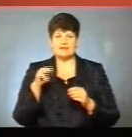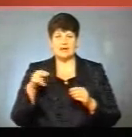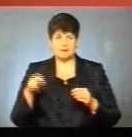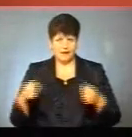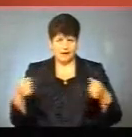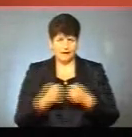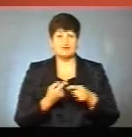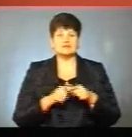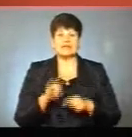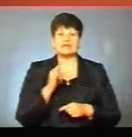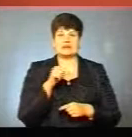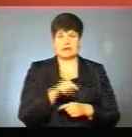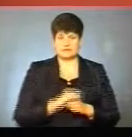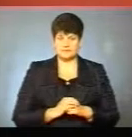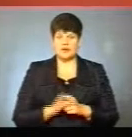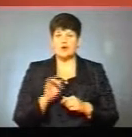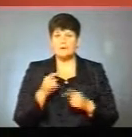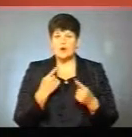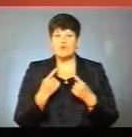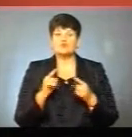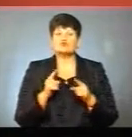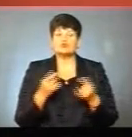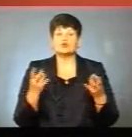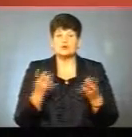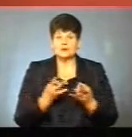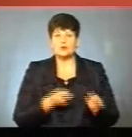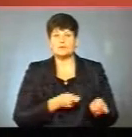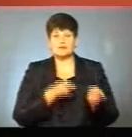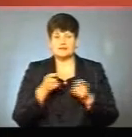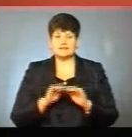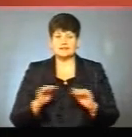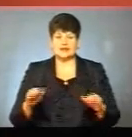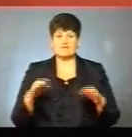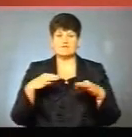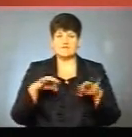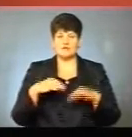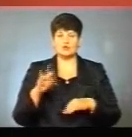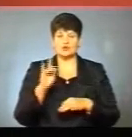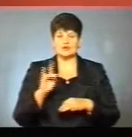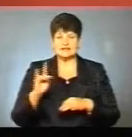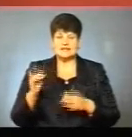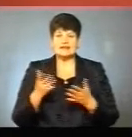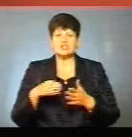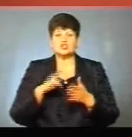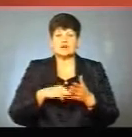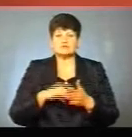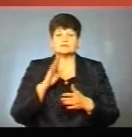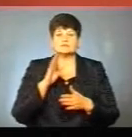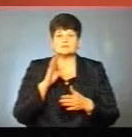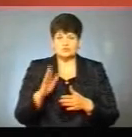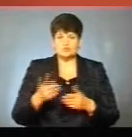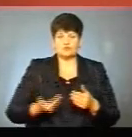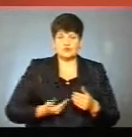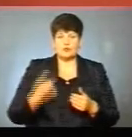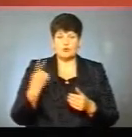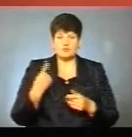дитина. Сьогодні ж ми говоримо, чому необхідно перевозити дітей в автокріслах, а також які штрафи очікують на жителів області